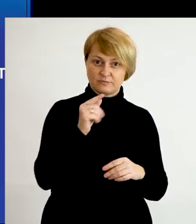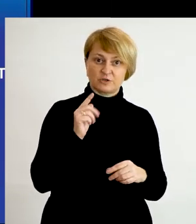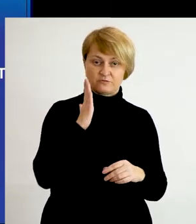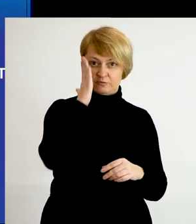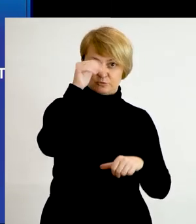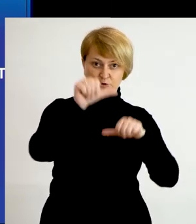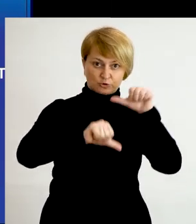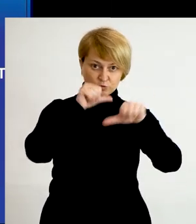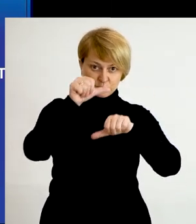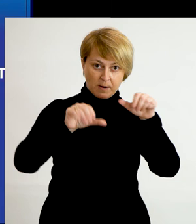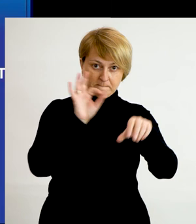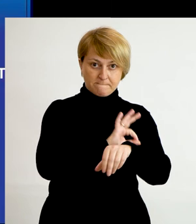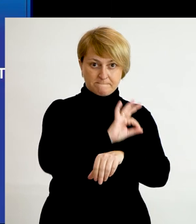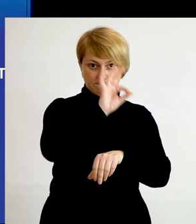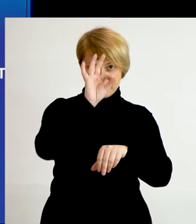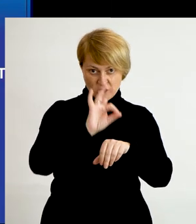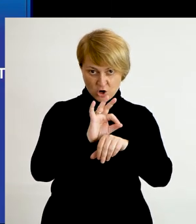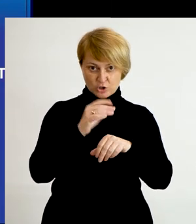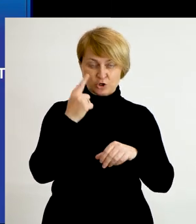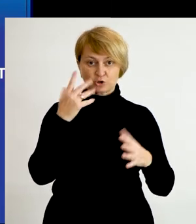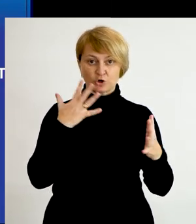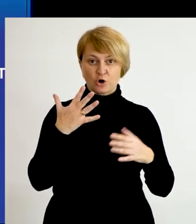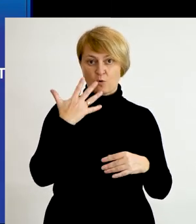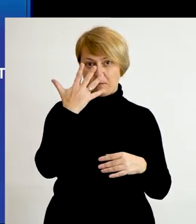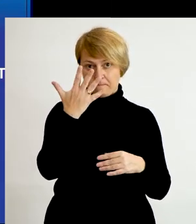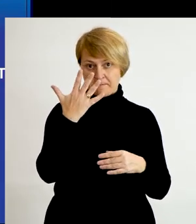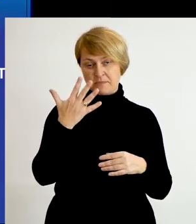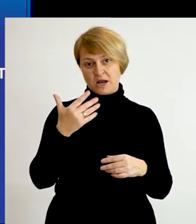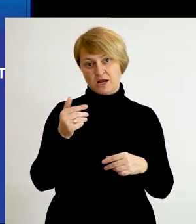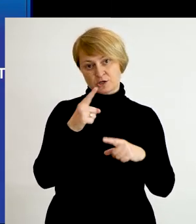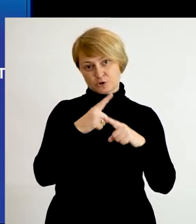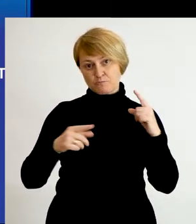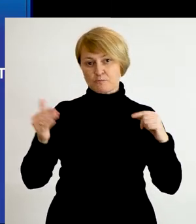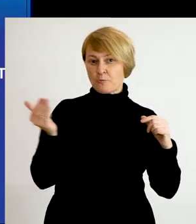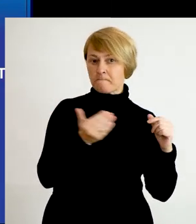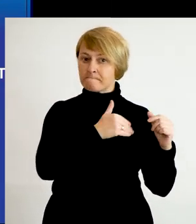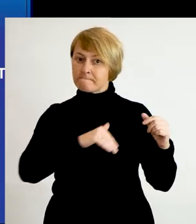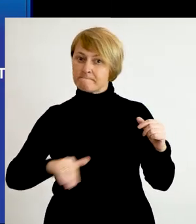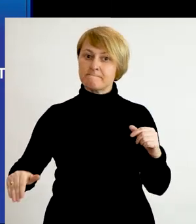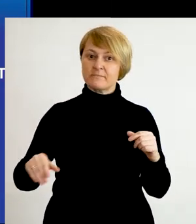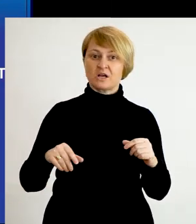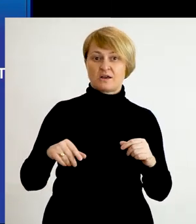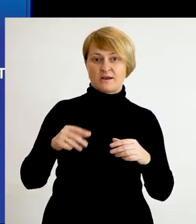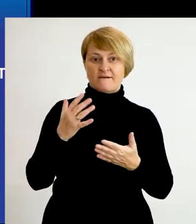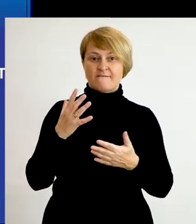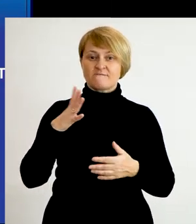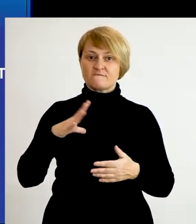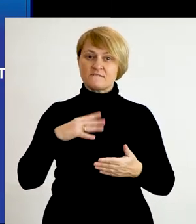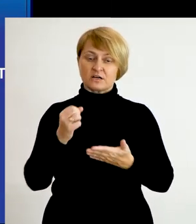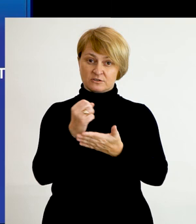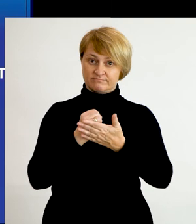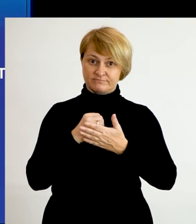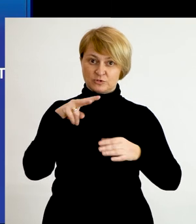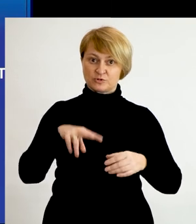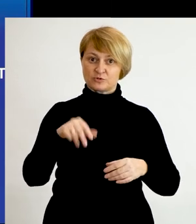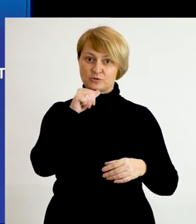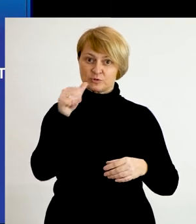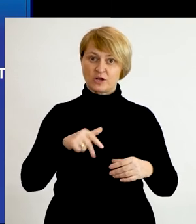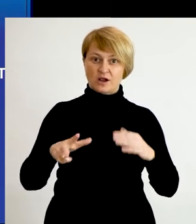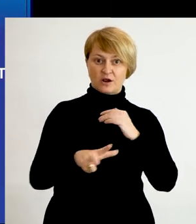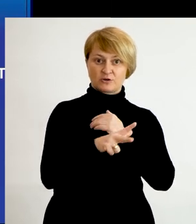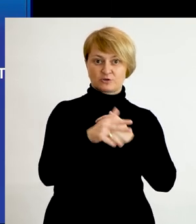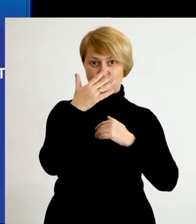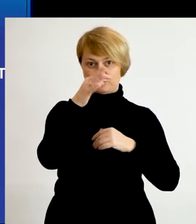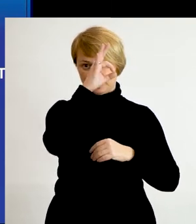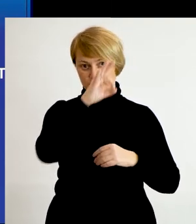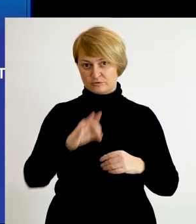w przyszłym roku na ten projekt około 5,5 miliona złotych. Wartość dofinansowania unijnego 85%. Więc